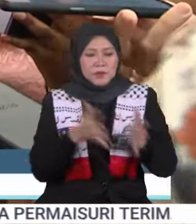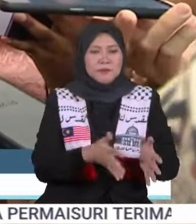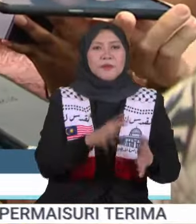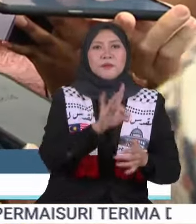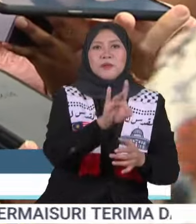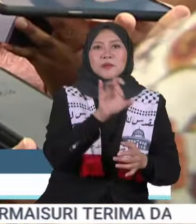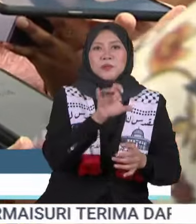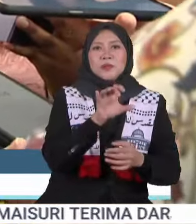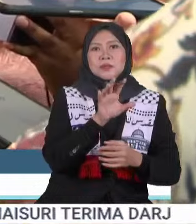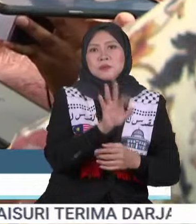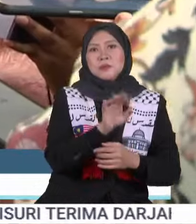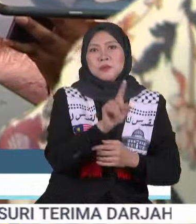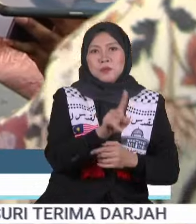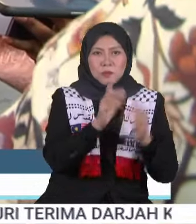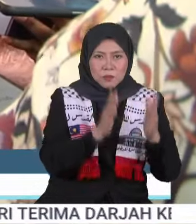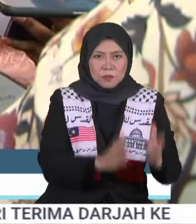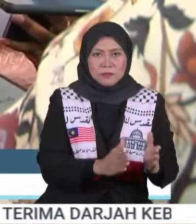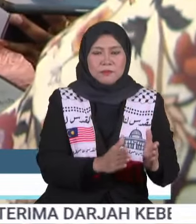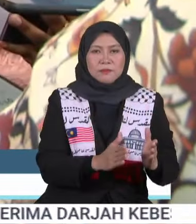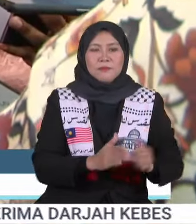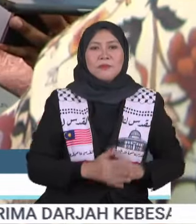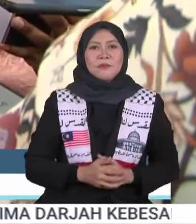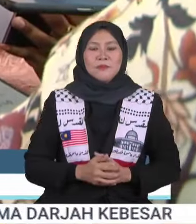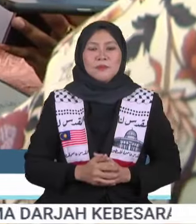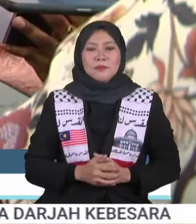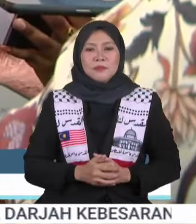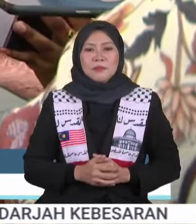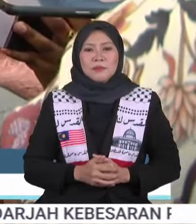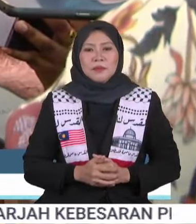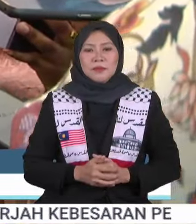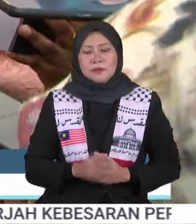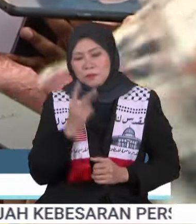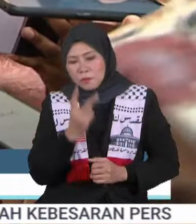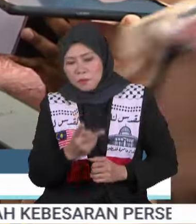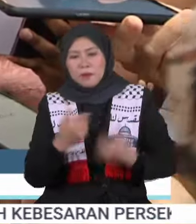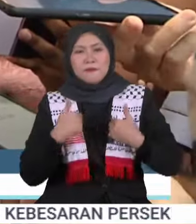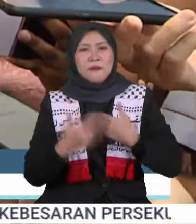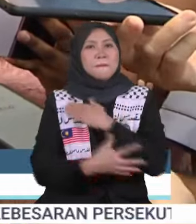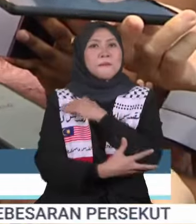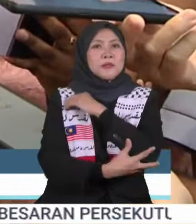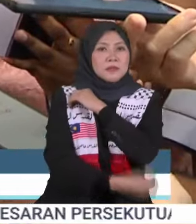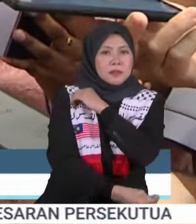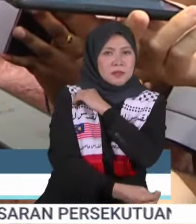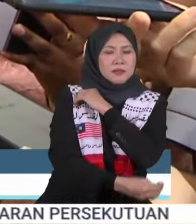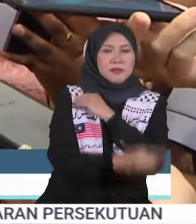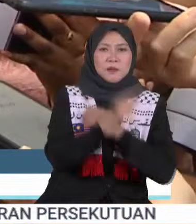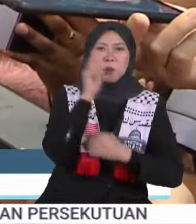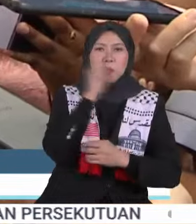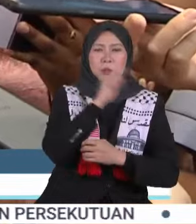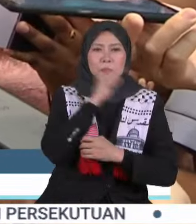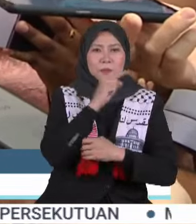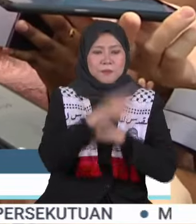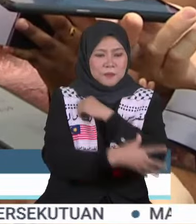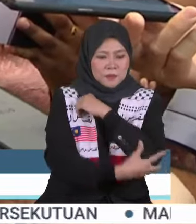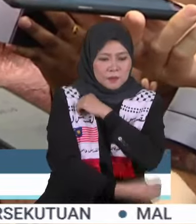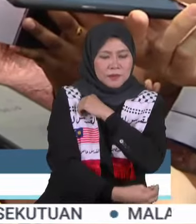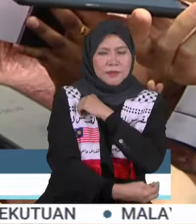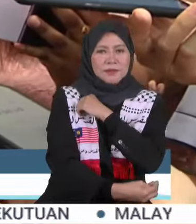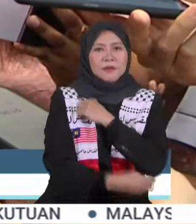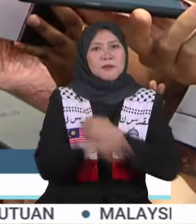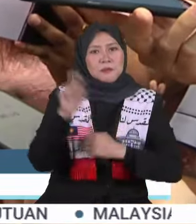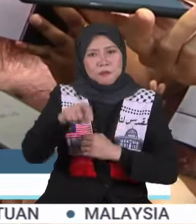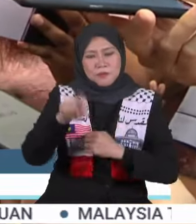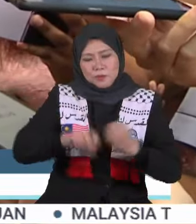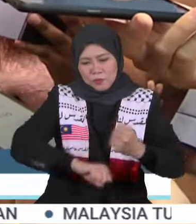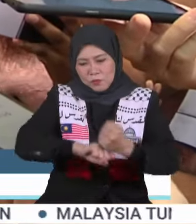7,861 orang yang kita dapati mereka miskin mutlak atau miskin tegar yang